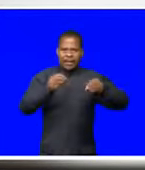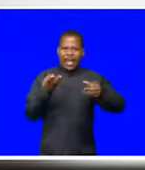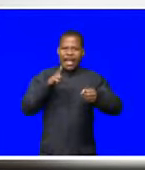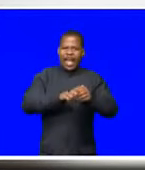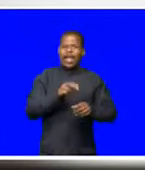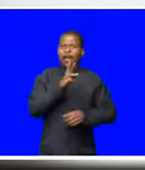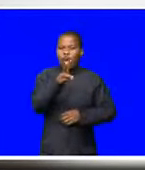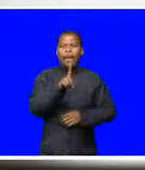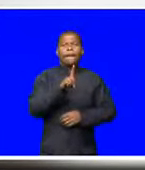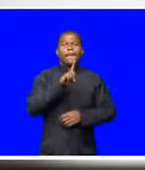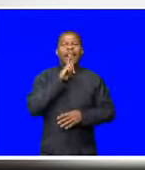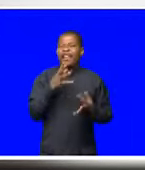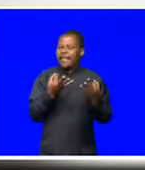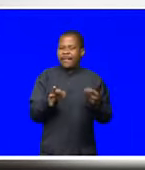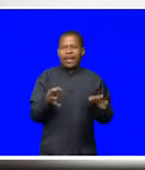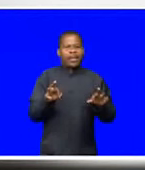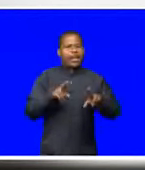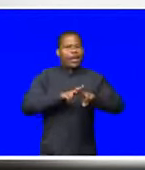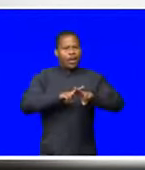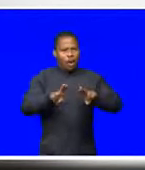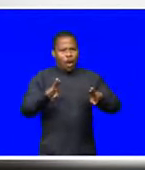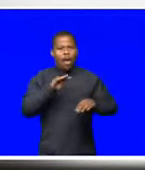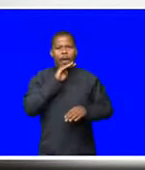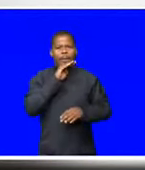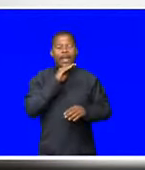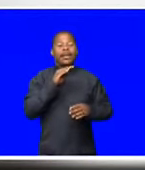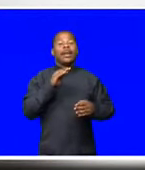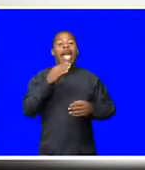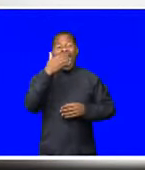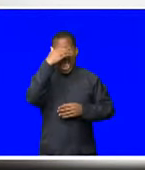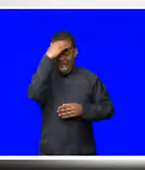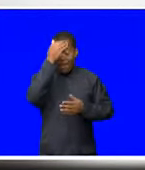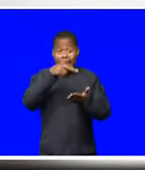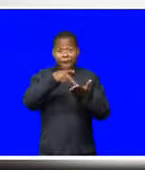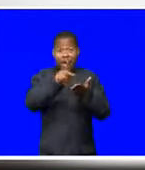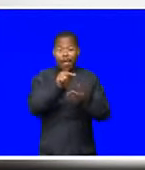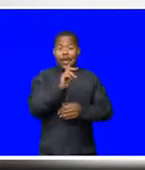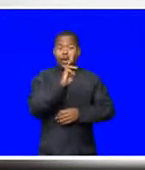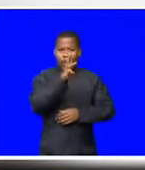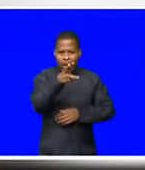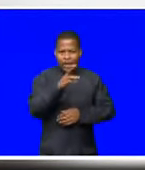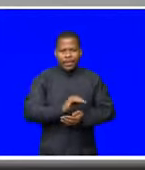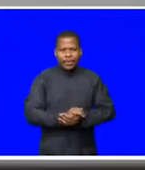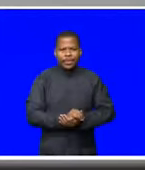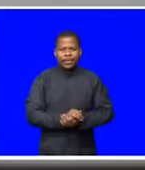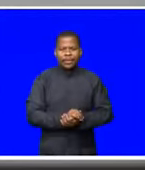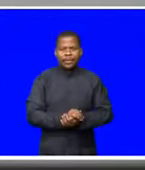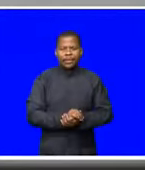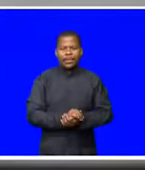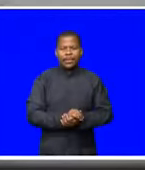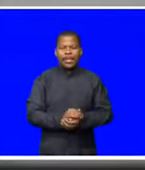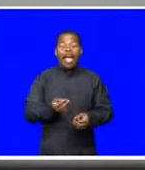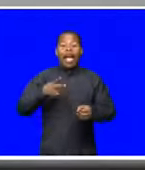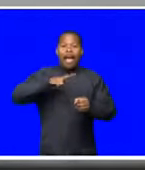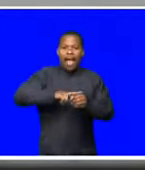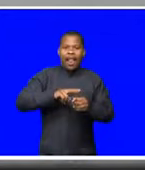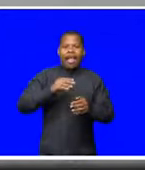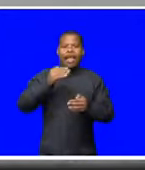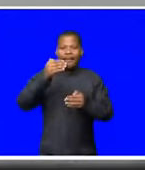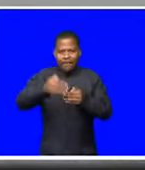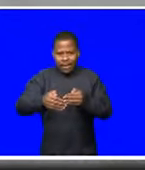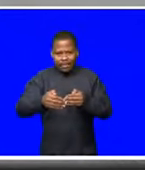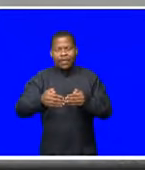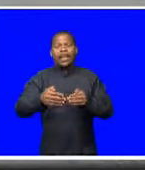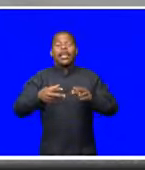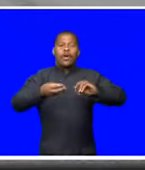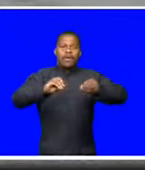free. Yebo. Angisakusiko ukuthi kuvuleke lokwendiwe ngibo. Sigaba lesi siye emaphethelweni